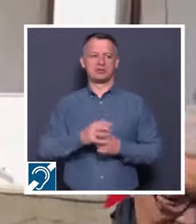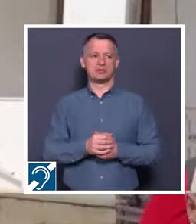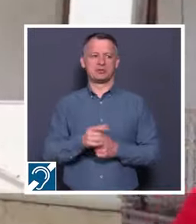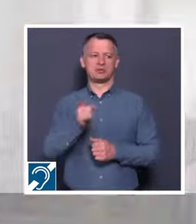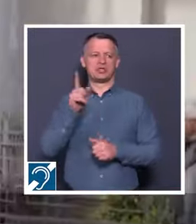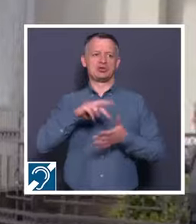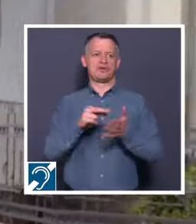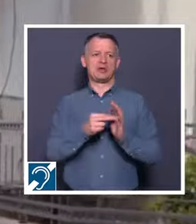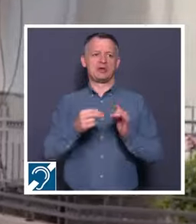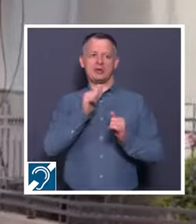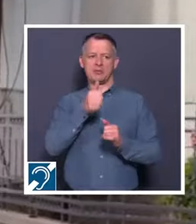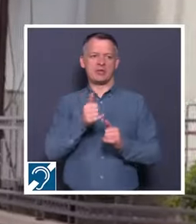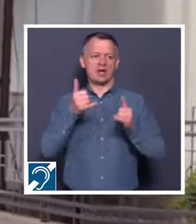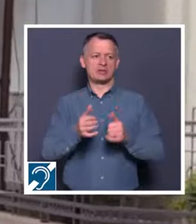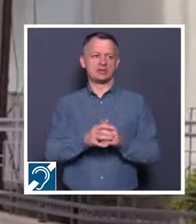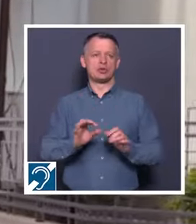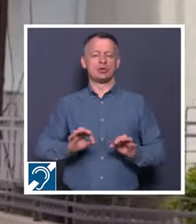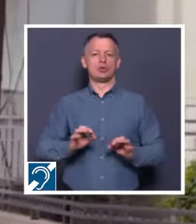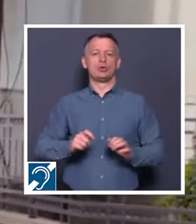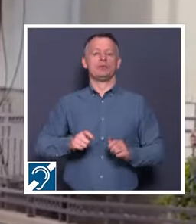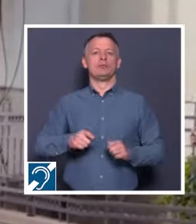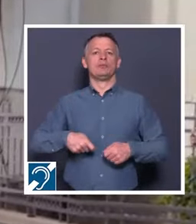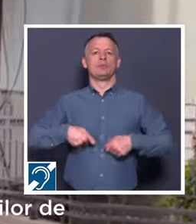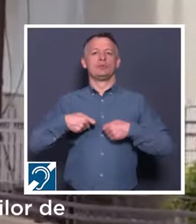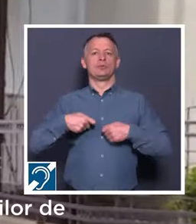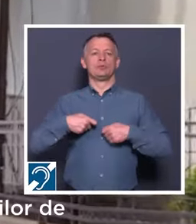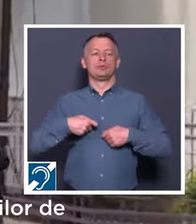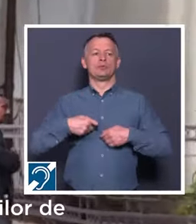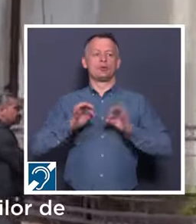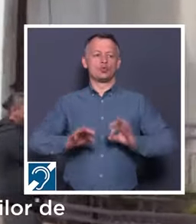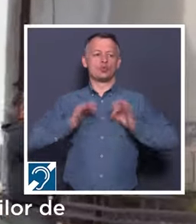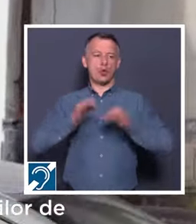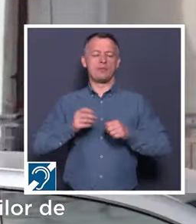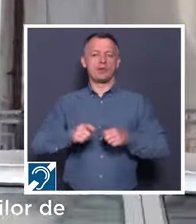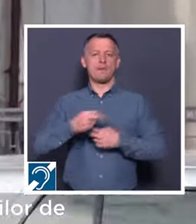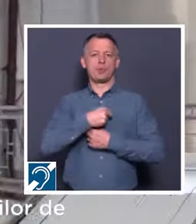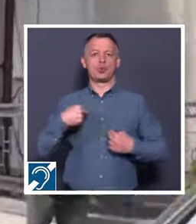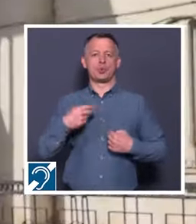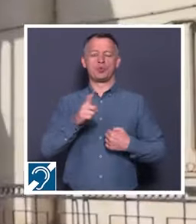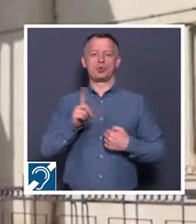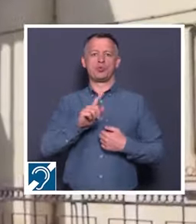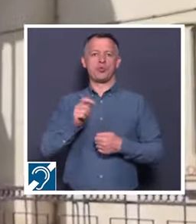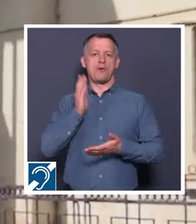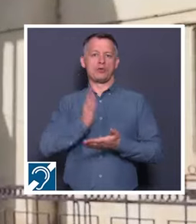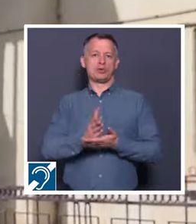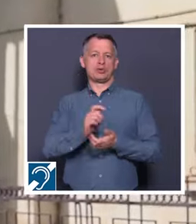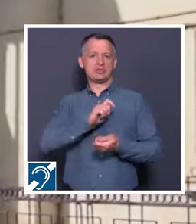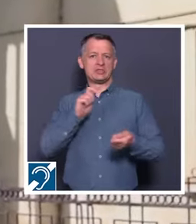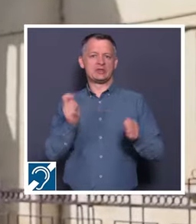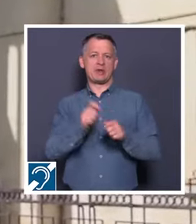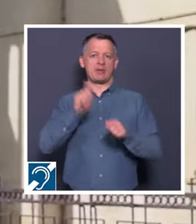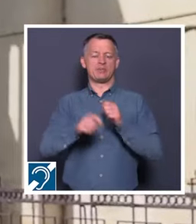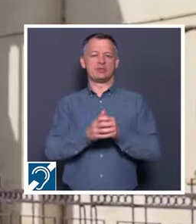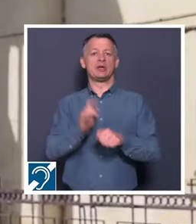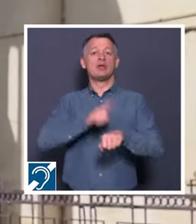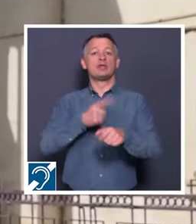rezolvat nimic astăzi. Doamna procuror n-a fost de acord cu schimbarea de încadrare, cu cei de la bar. În timpul dezbaterilor care